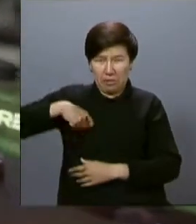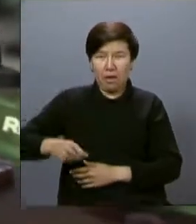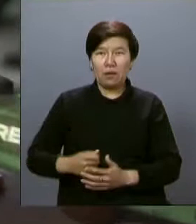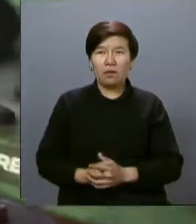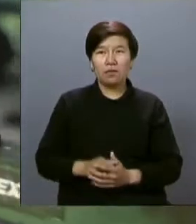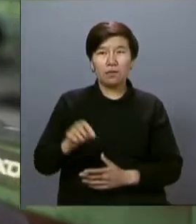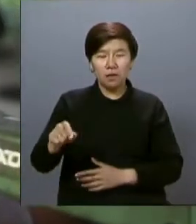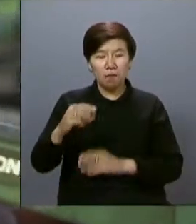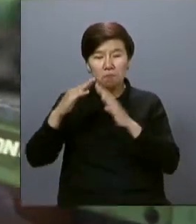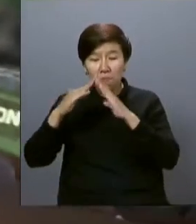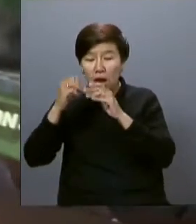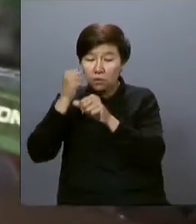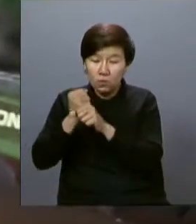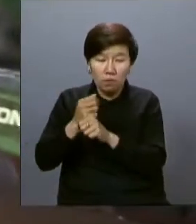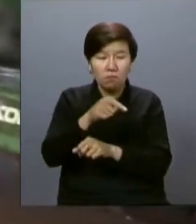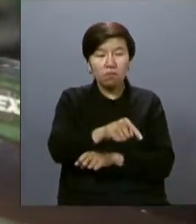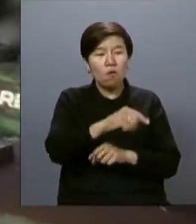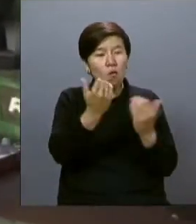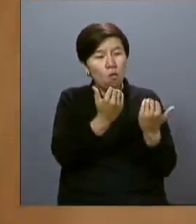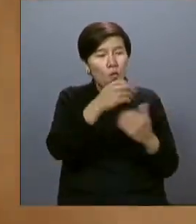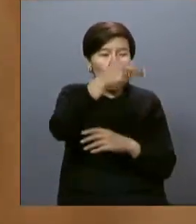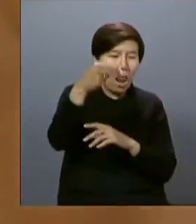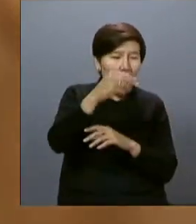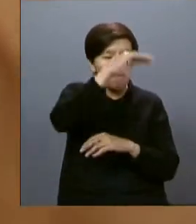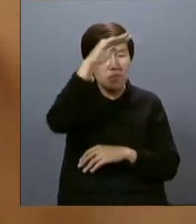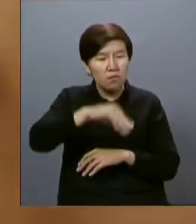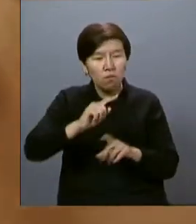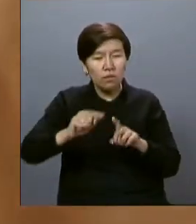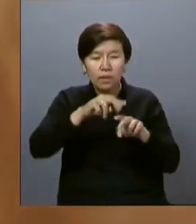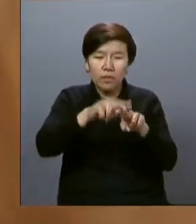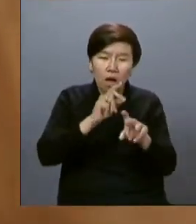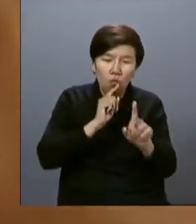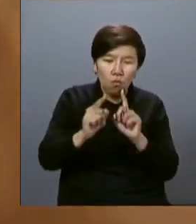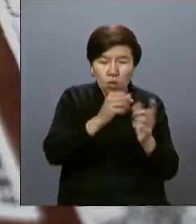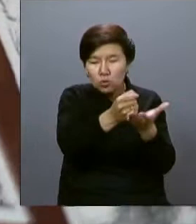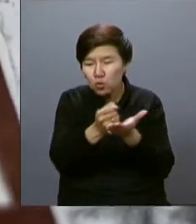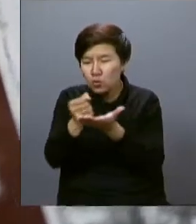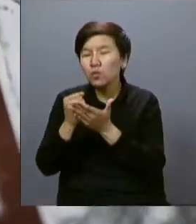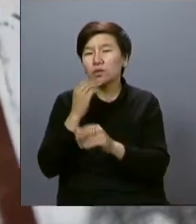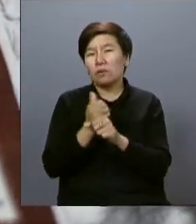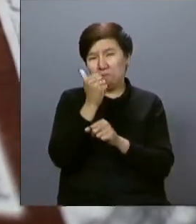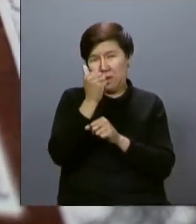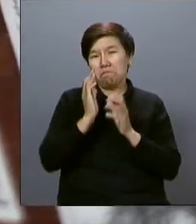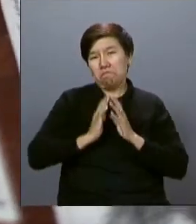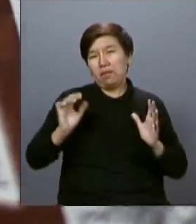นนู้นก็ได้ช่วยพี่น้องก็มาหลังคุยได้ช่วยกันหลายๆคน